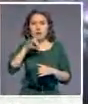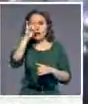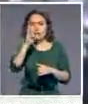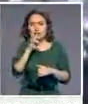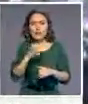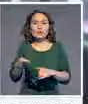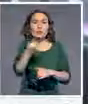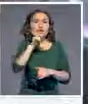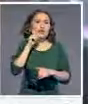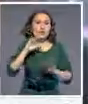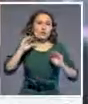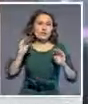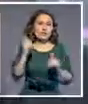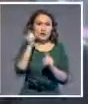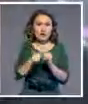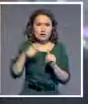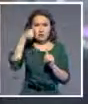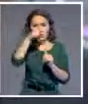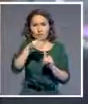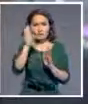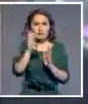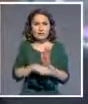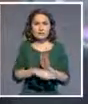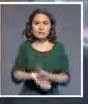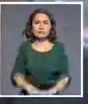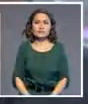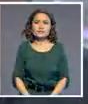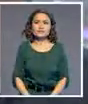деген ой туындайды. Солтүстік Қазақстаннан Сағындық Сәбитұлы, Руслан Әлиев, Қазақстан ұлттық арнасы.